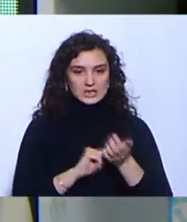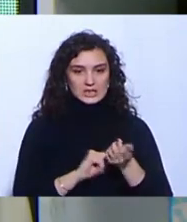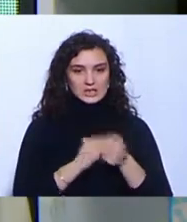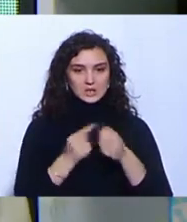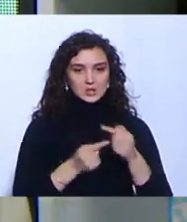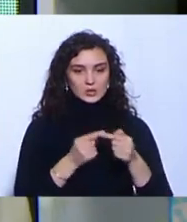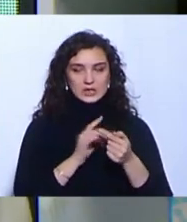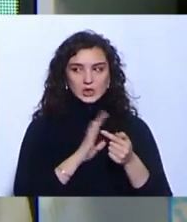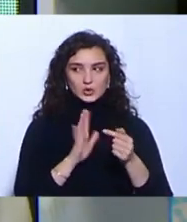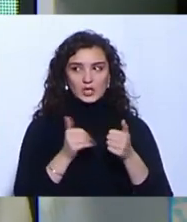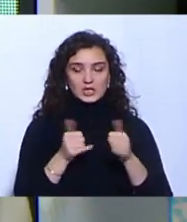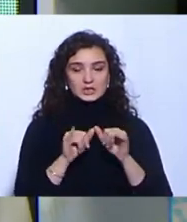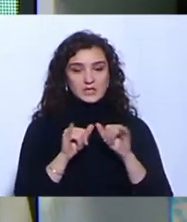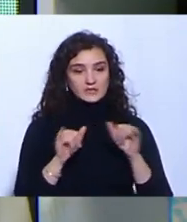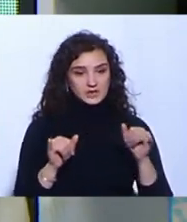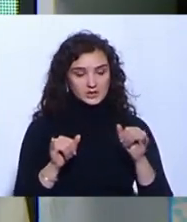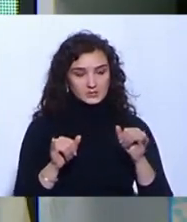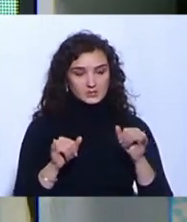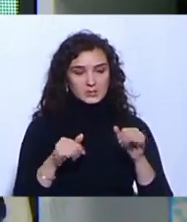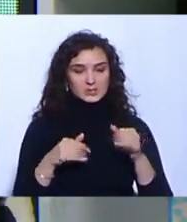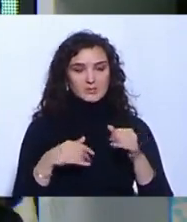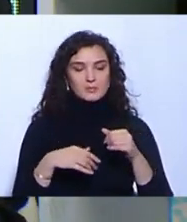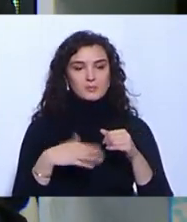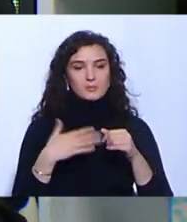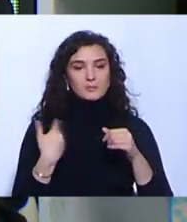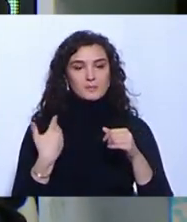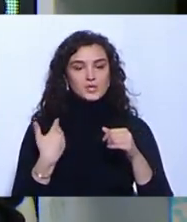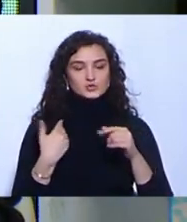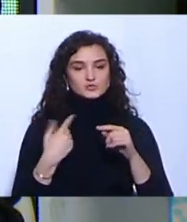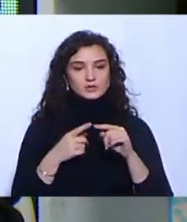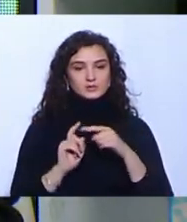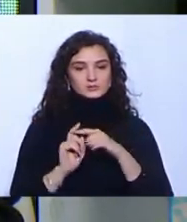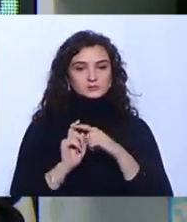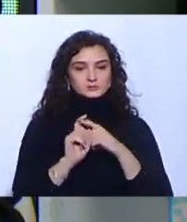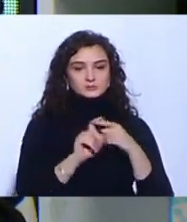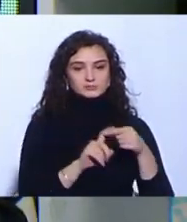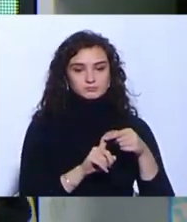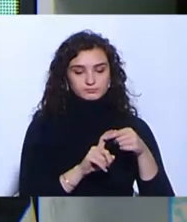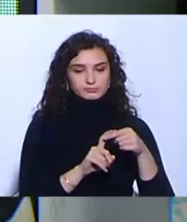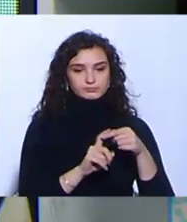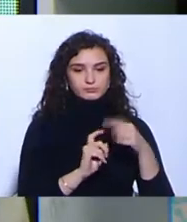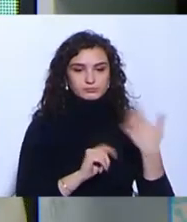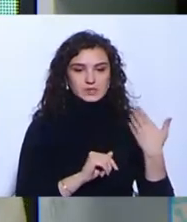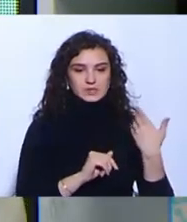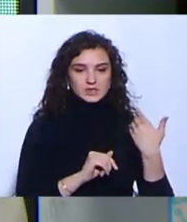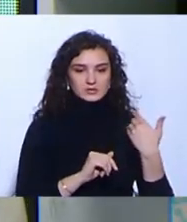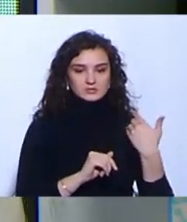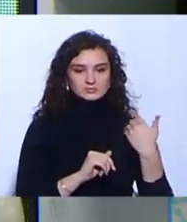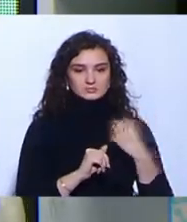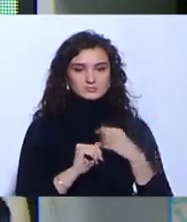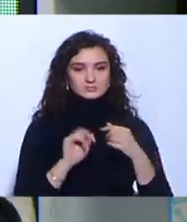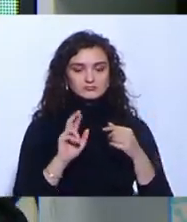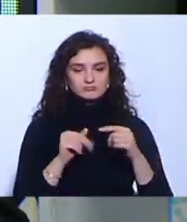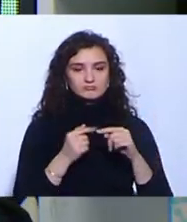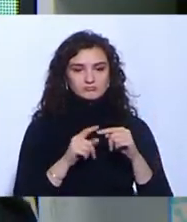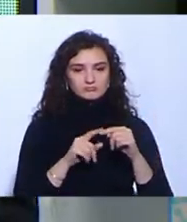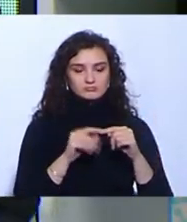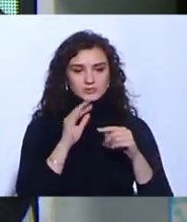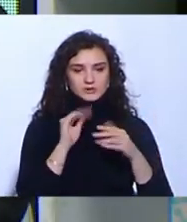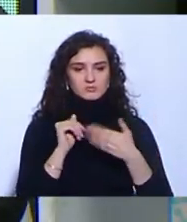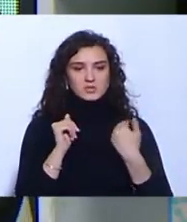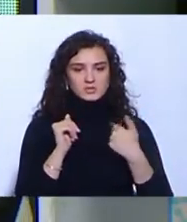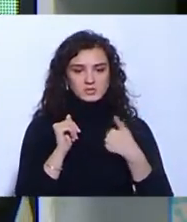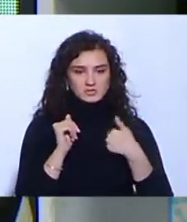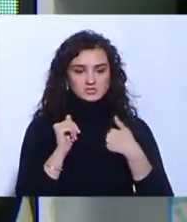გენეტიკურად არ იყო კარგად განვითარებული მარჯვენა მხარეს და მარჯვენა მხრიდან წამომავალი ლიმფა გადადიოდა მარცხენა მხარეს. და დრენირდებოდა მარცხენა